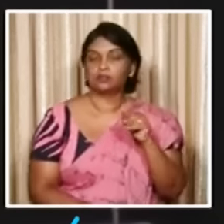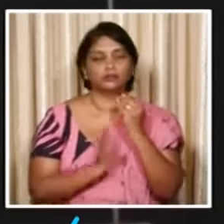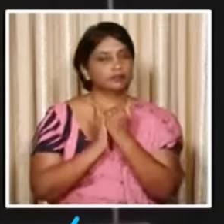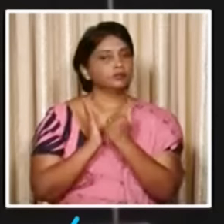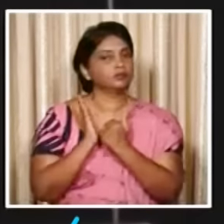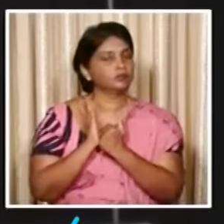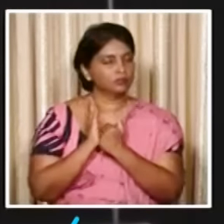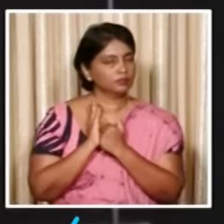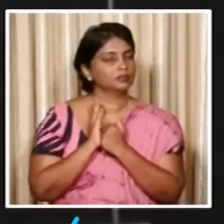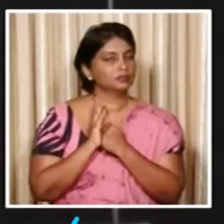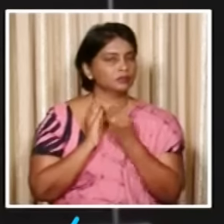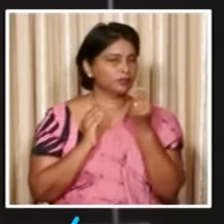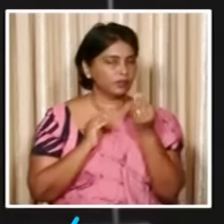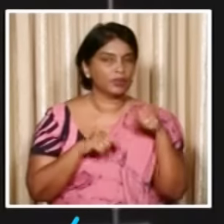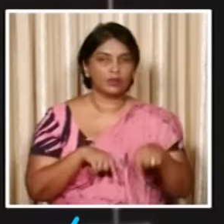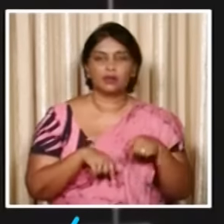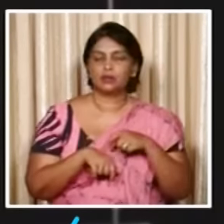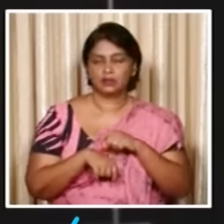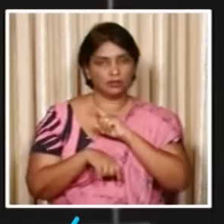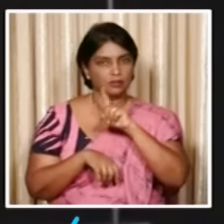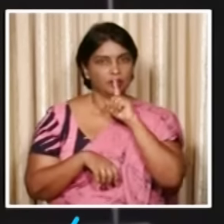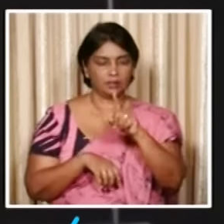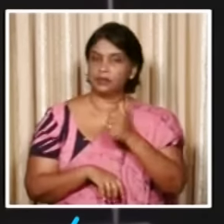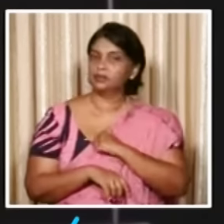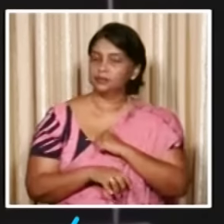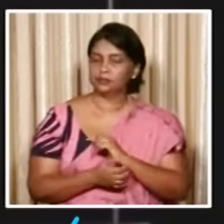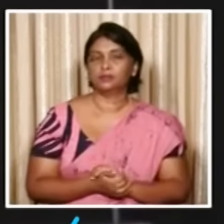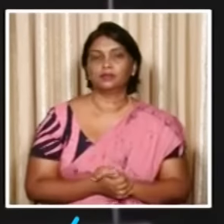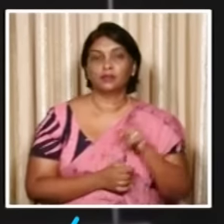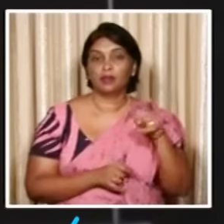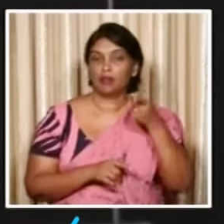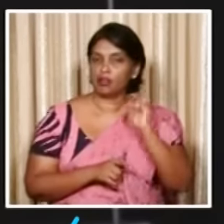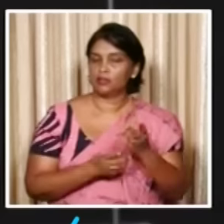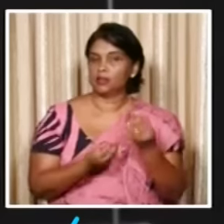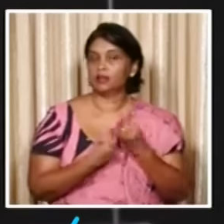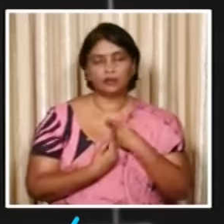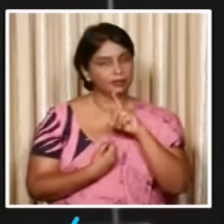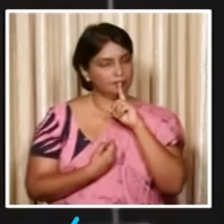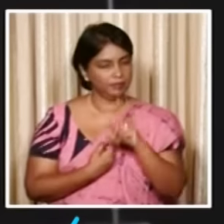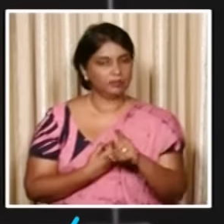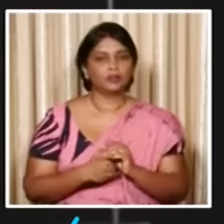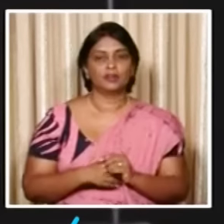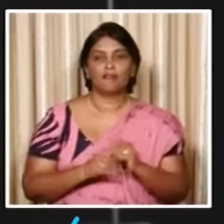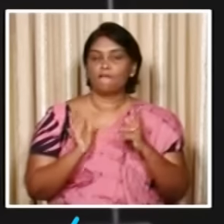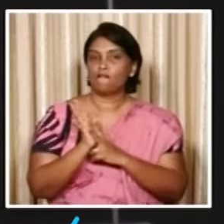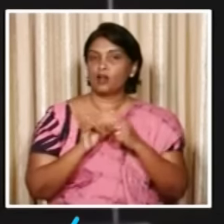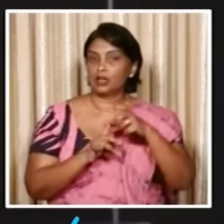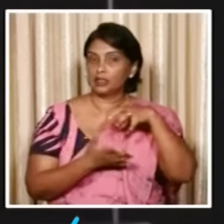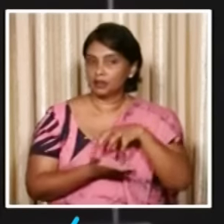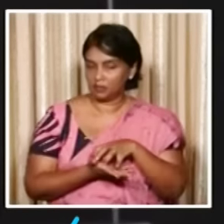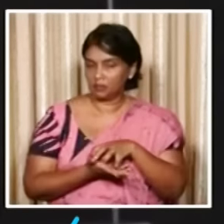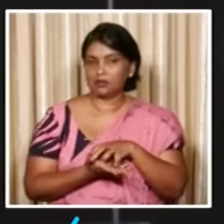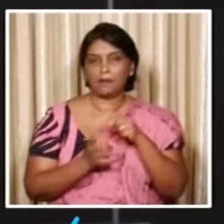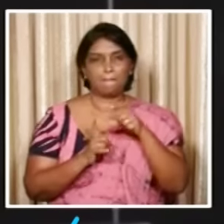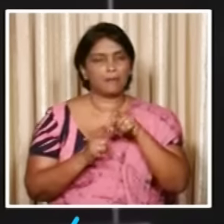பதிவு செய்ய விரும்புகிறேன். தயவுசெய்து அதற்கு உங்களுடைய அனுமதியை கோரி, வவுனியா மாவட்டம் நெடுங்கேணி பிரதேச செயலாளர் பிரிவின்